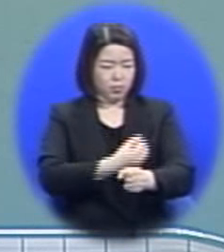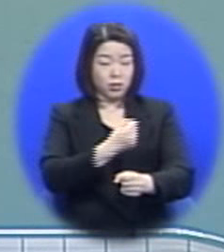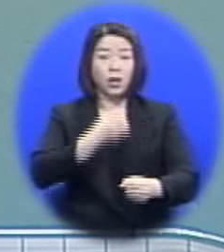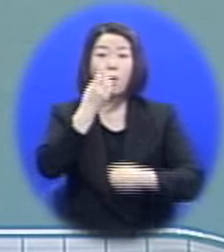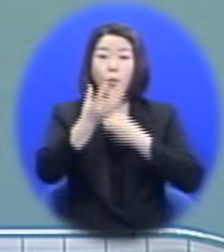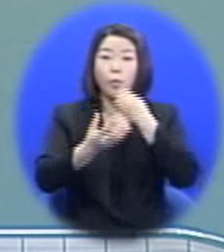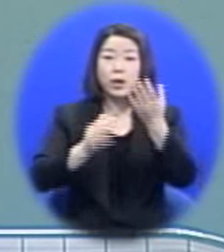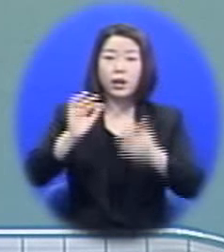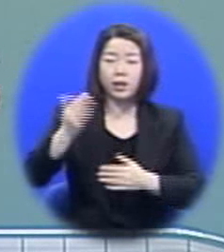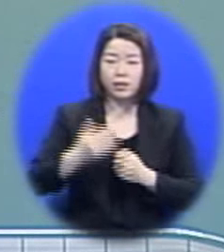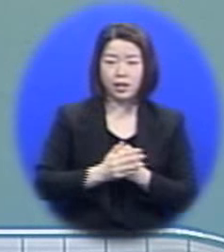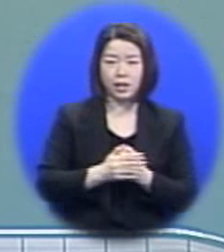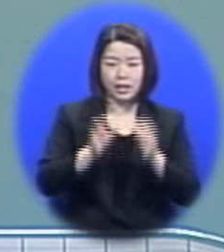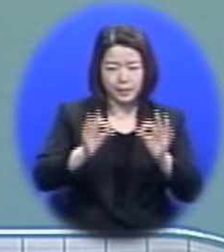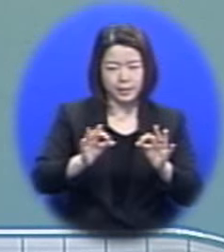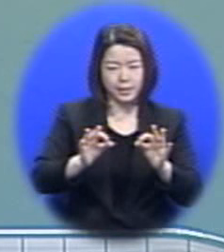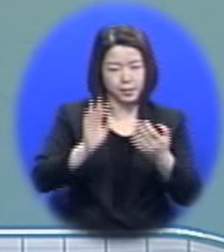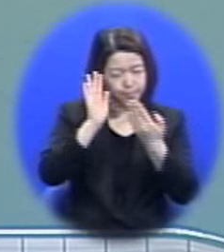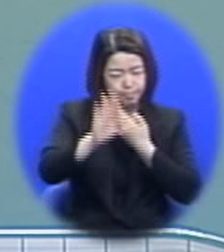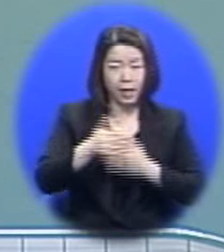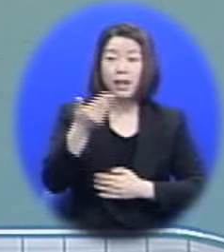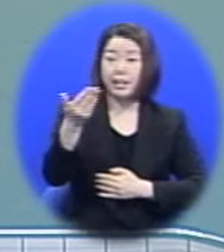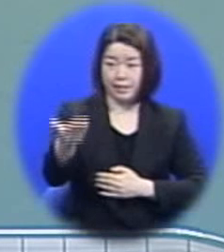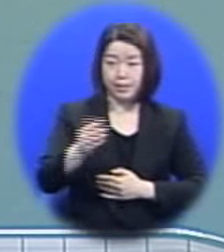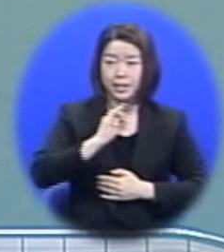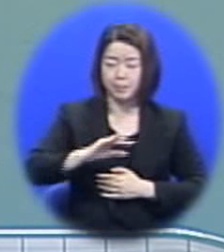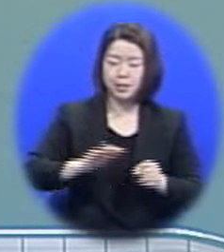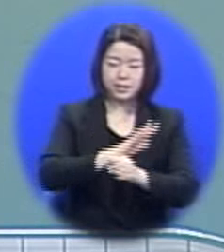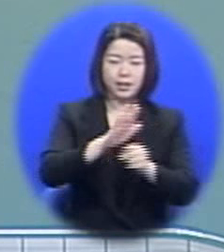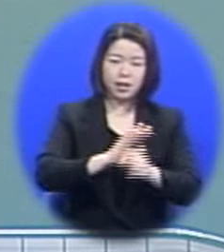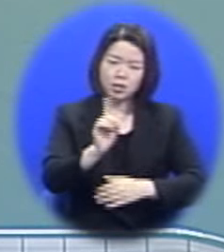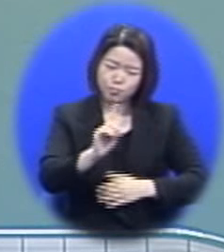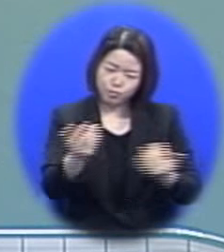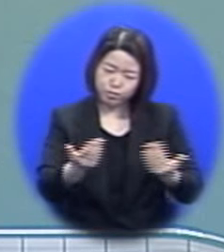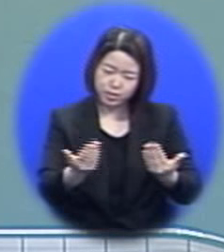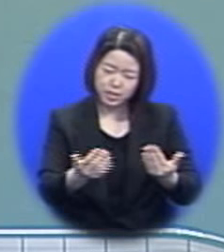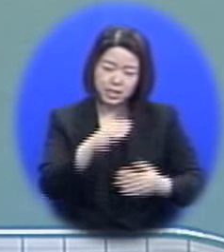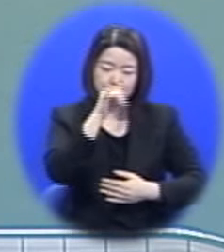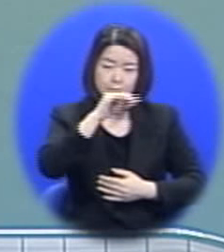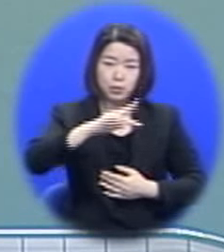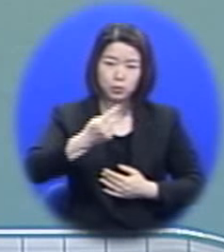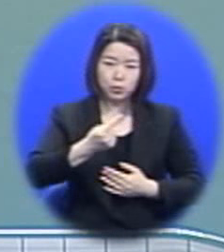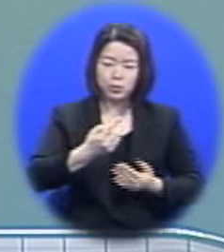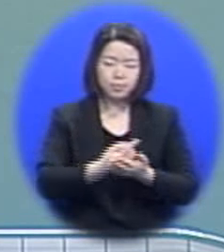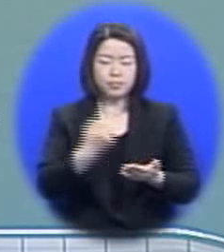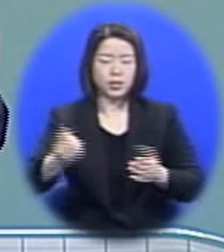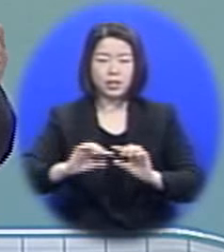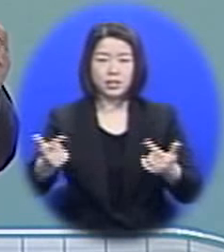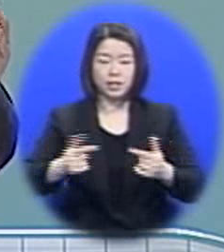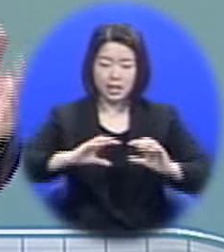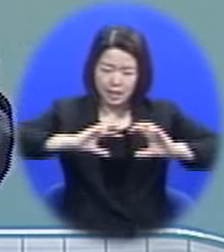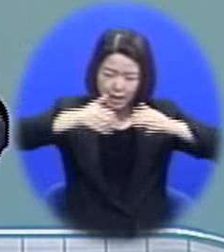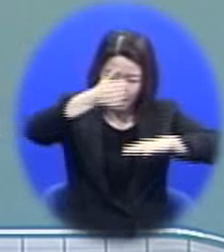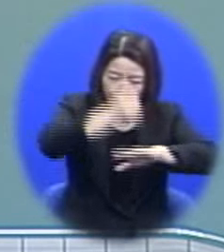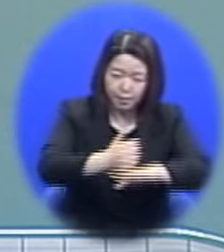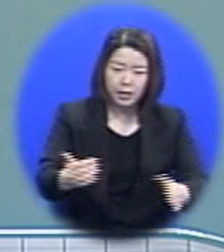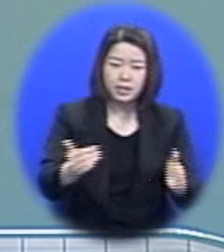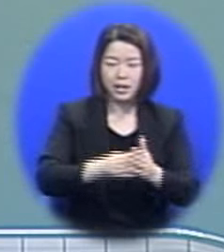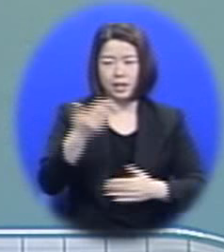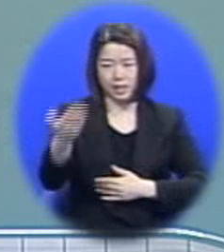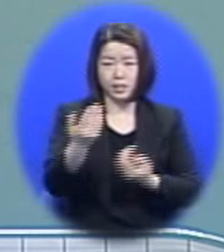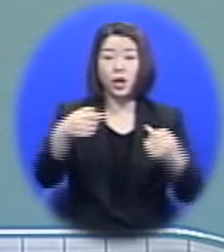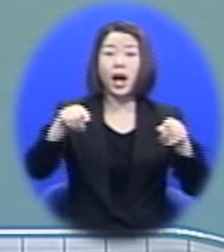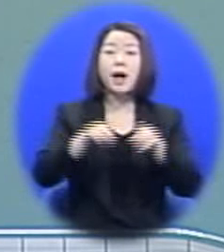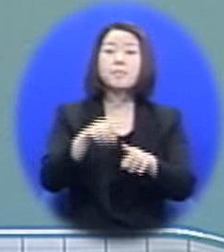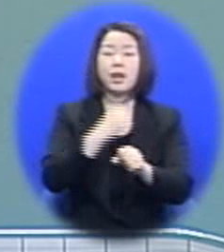합니다. 이제는 당신만을 사랑할 거야. 무슨 일이 있어도 당신을 떠나지 않을 거야. 세상 끝까지 당신과 함께 할